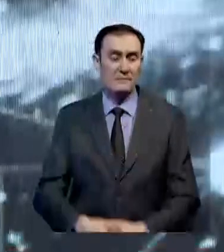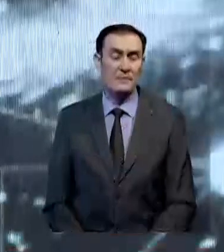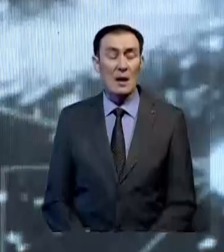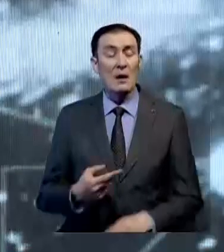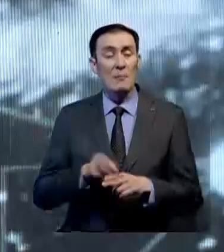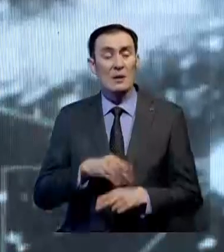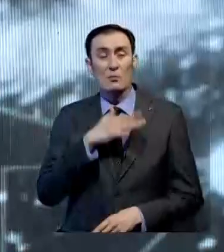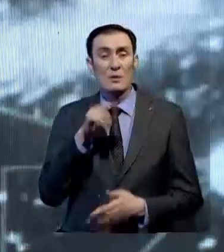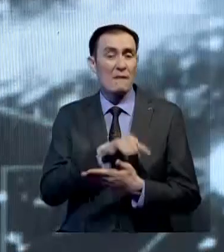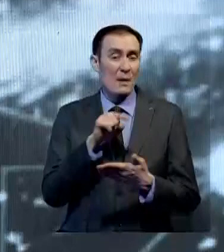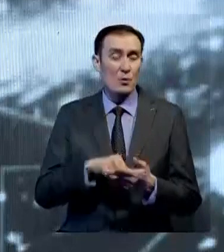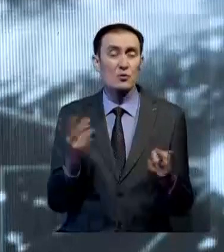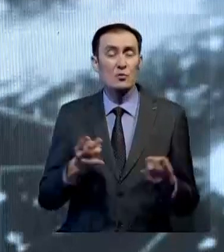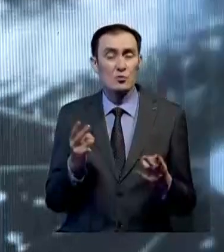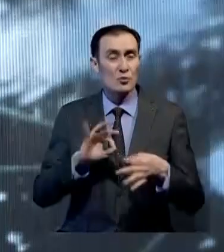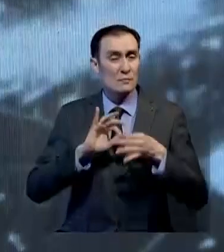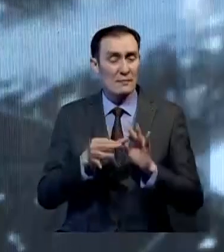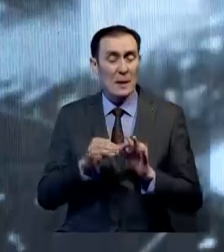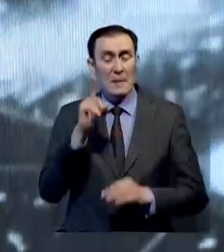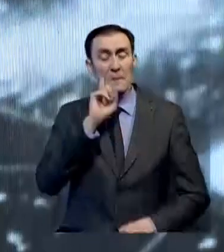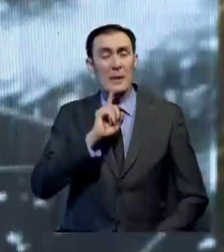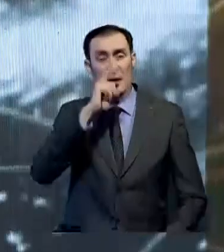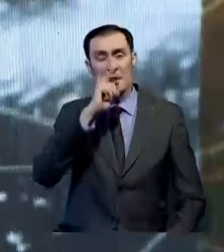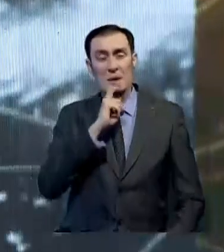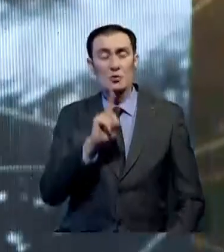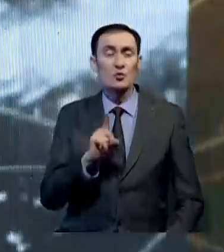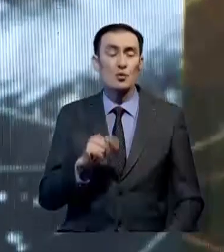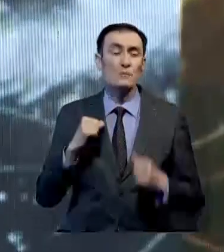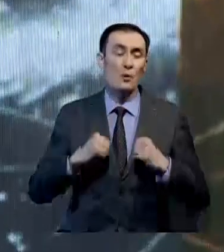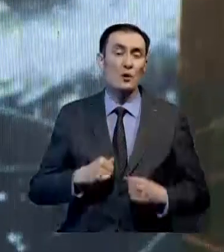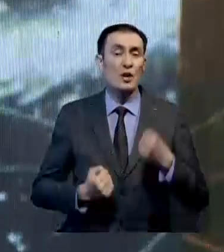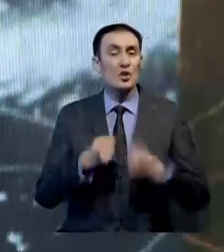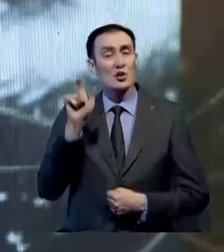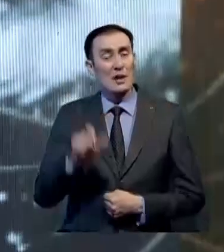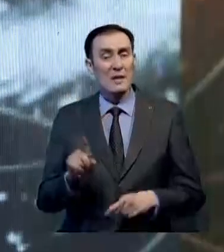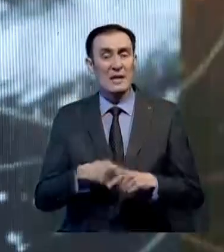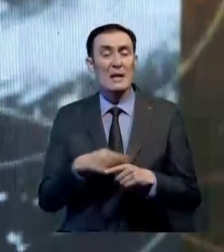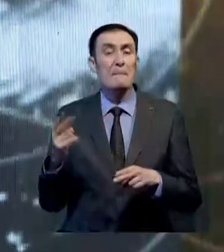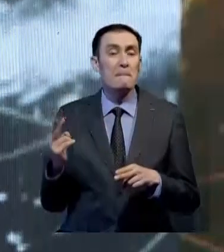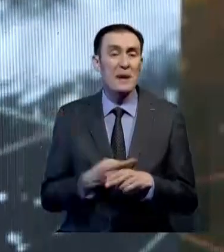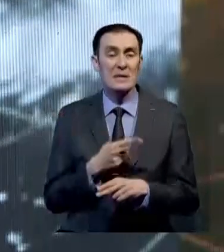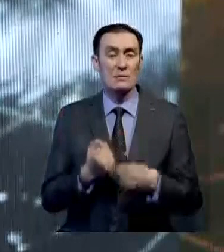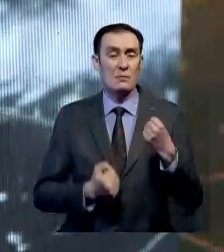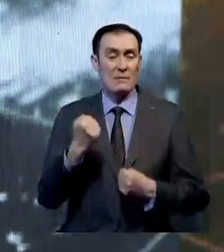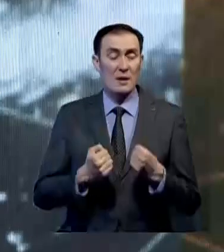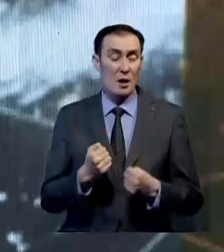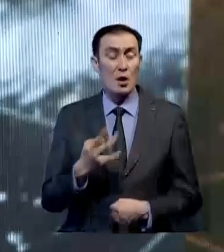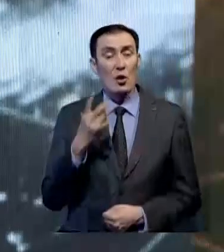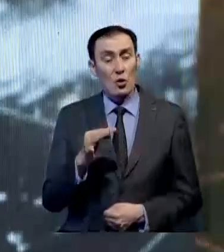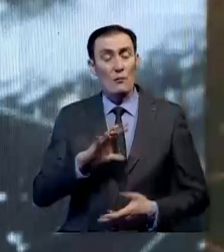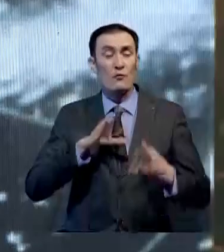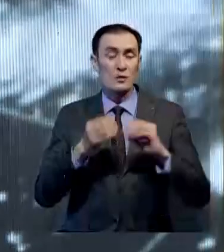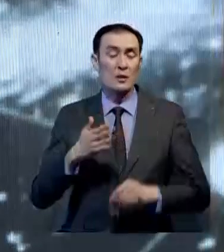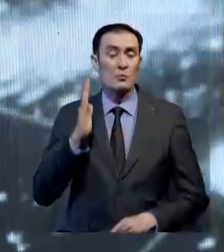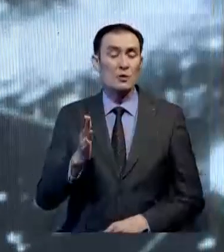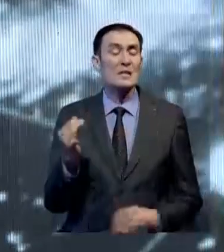Поэтому многие моменты еще нужно доработать. Пока не ясно, что безопаснее, человек за рулем или же беспилотное управление. Но, думаю, в целом нас